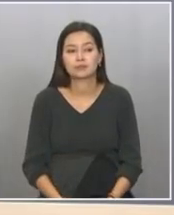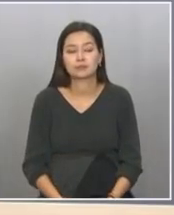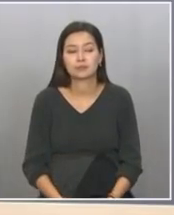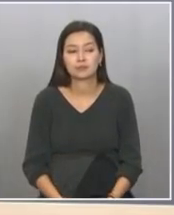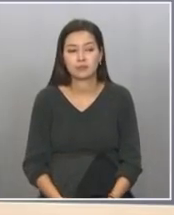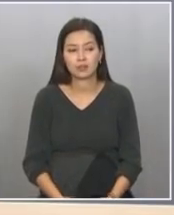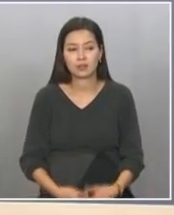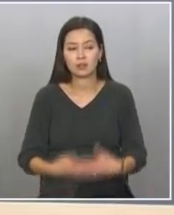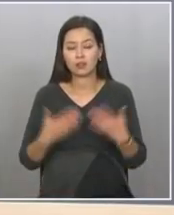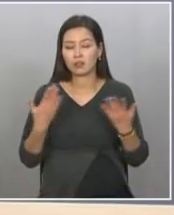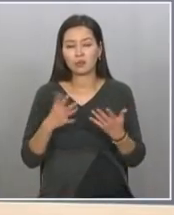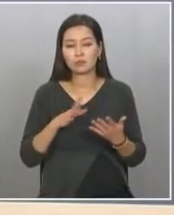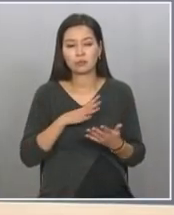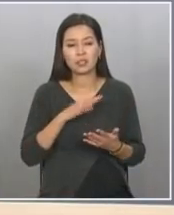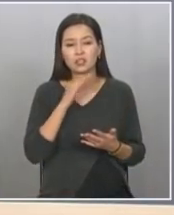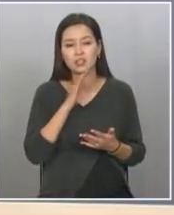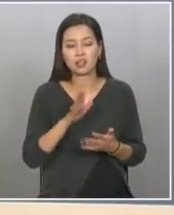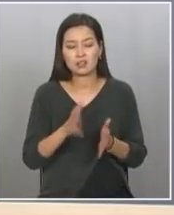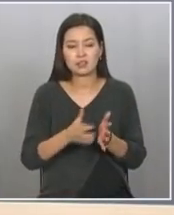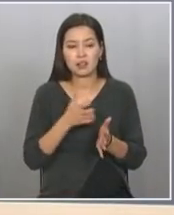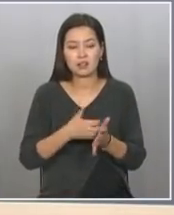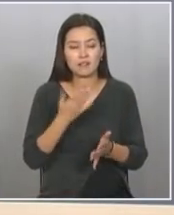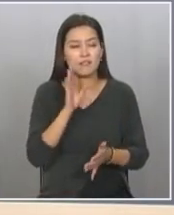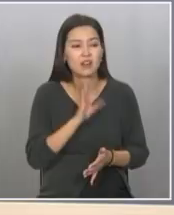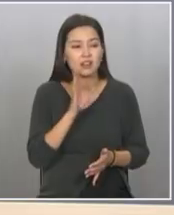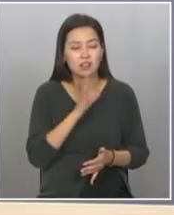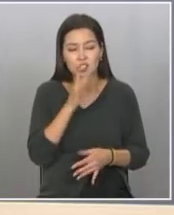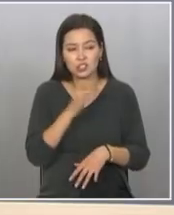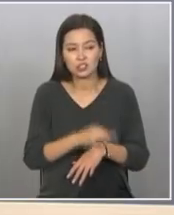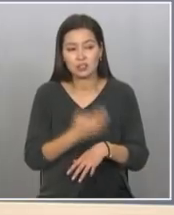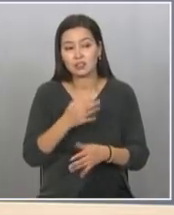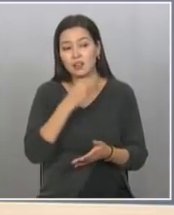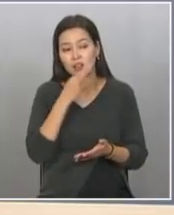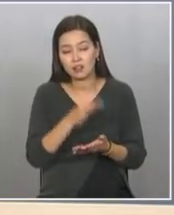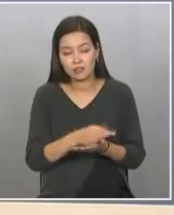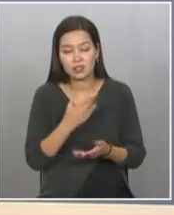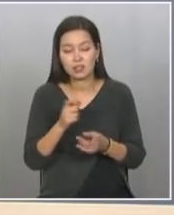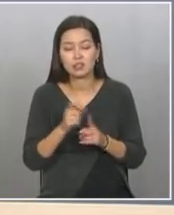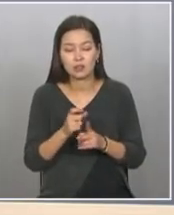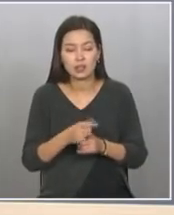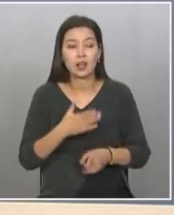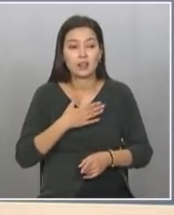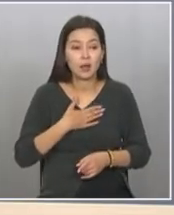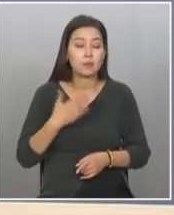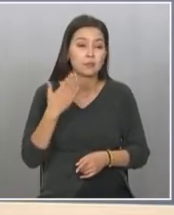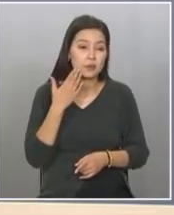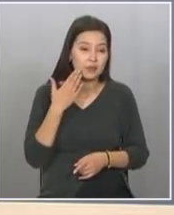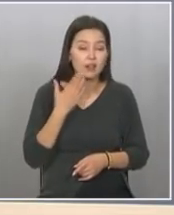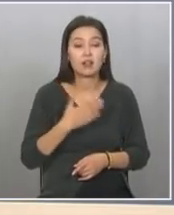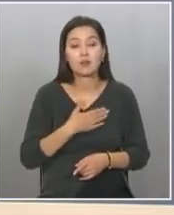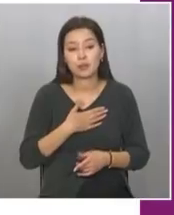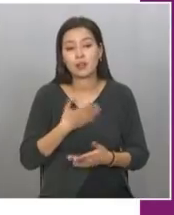Какой был недостаток у водяных часов, ребята? При ответе используйте выражение «я предполагаю», «мне